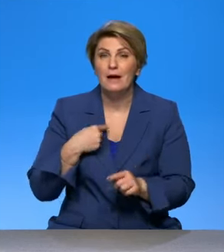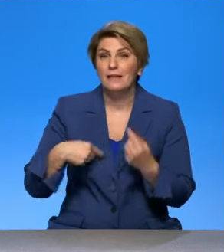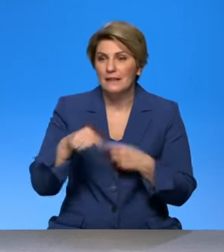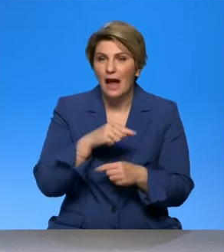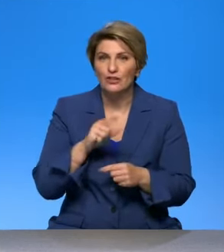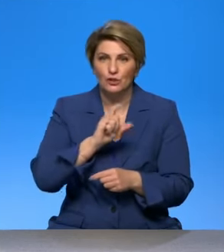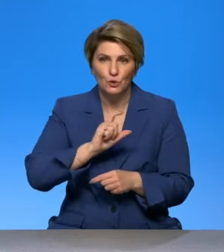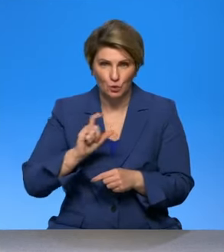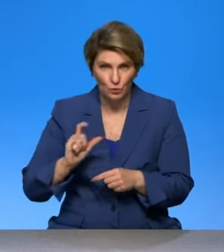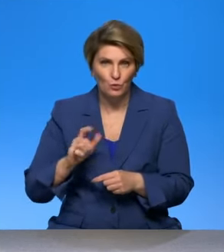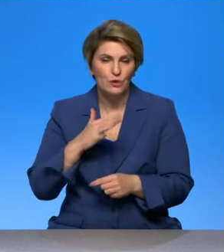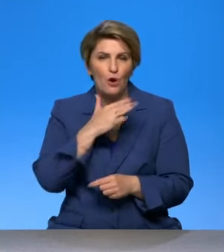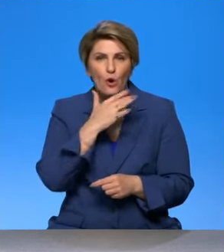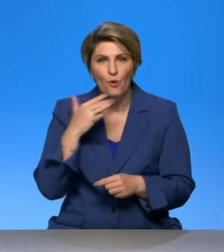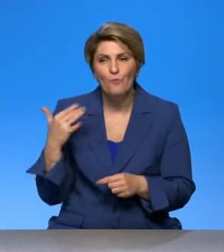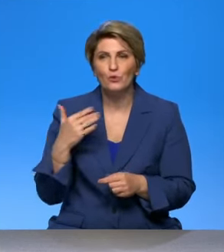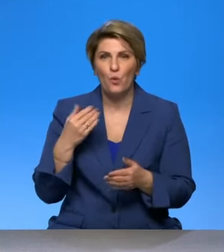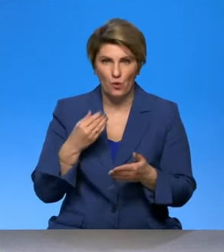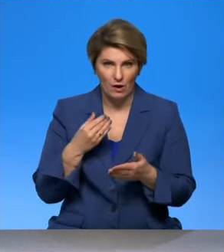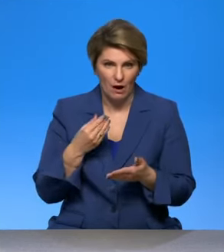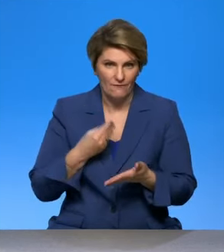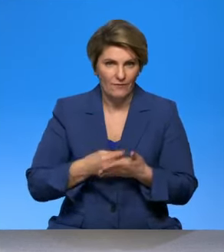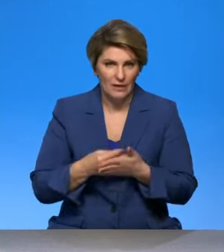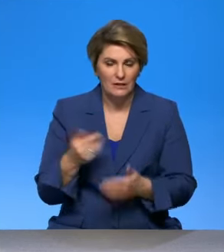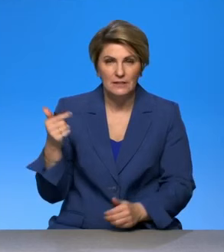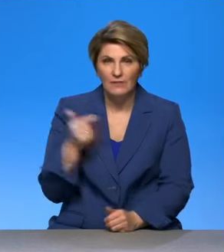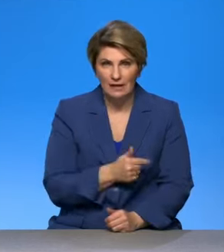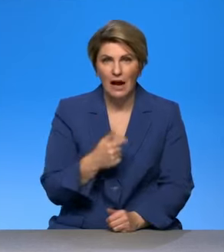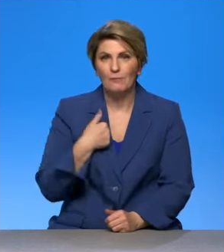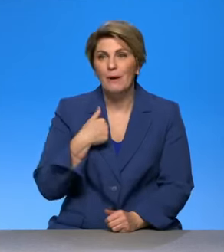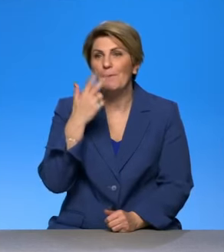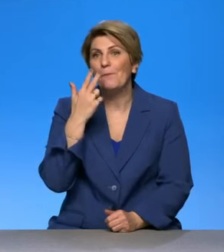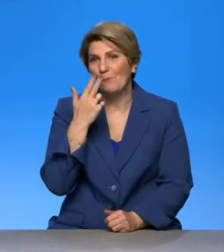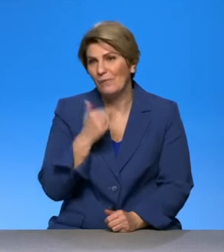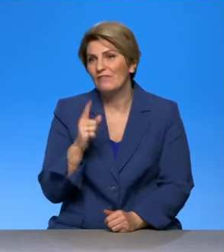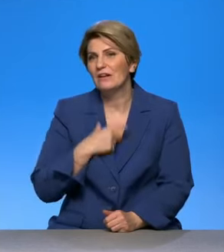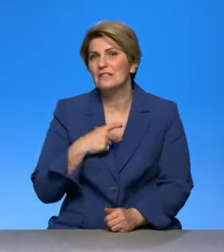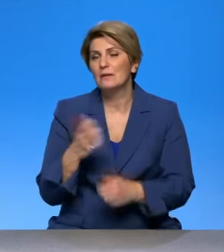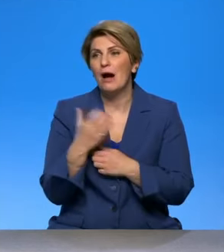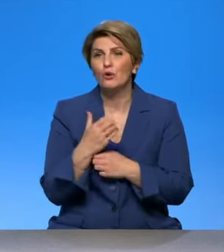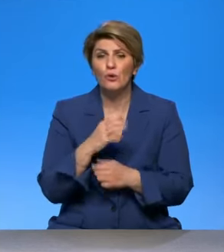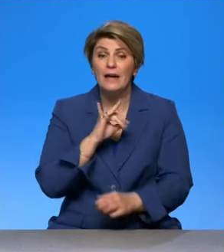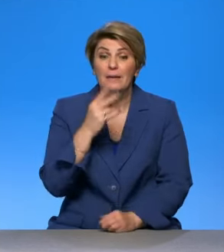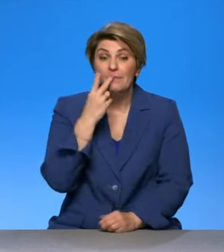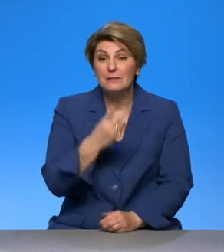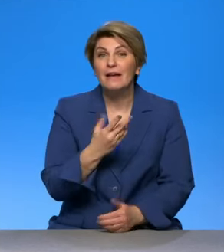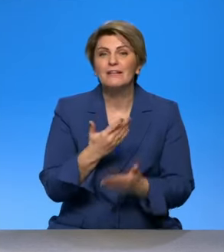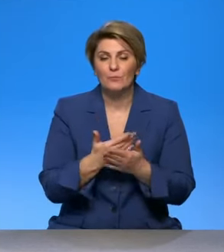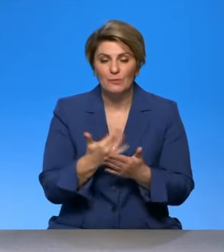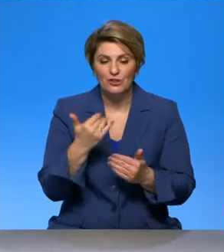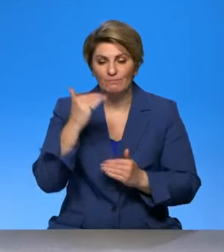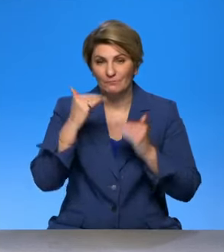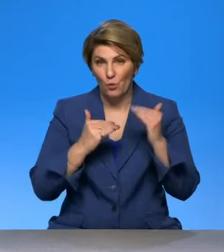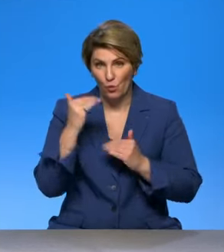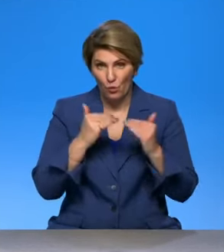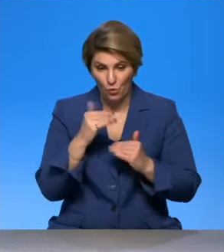общество. Мы привыкли себя всегда ругать, но тем не менее, если мы посмотрим общую финансовую грамотность в России, там, условно, где-то в Европе, то